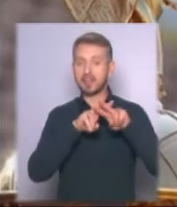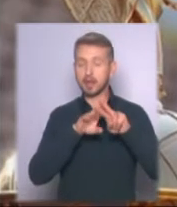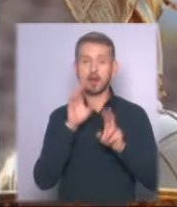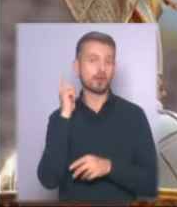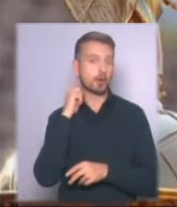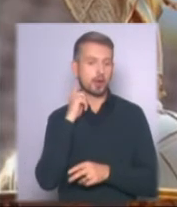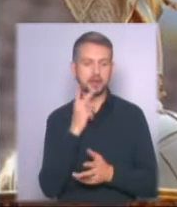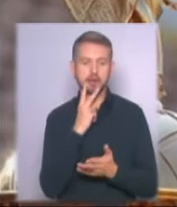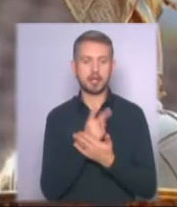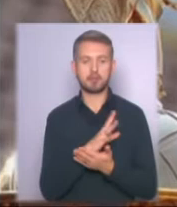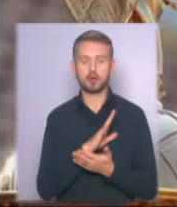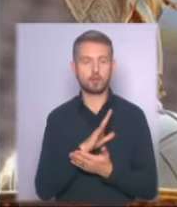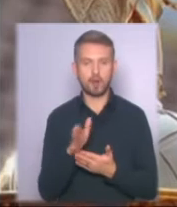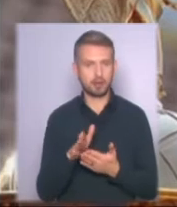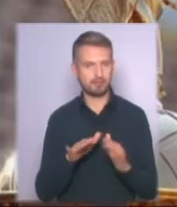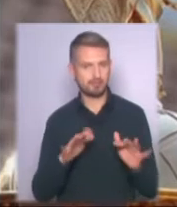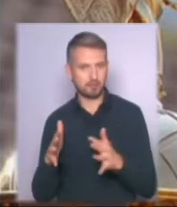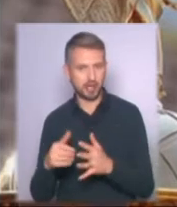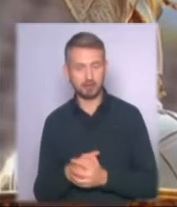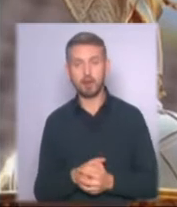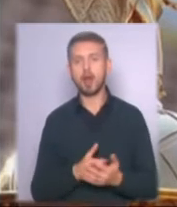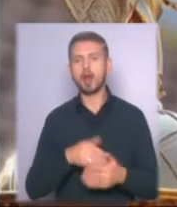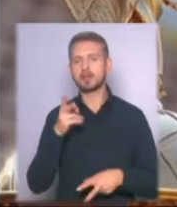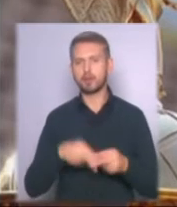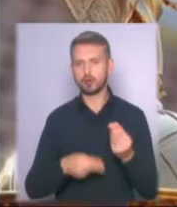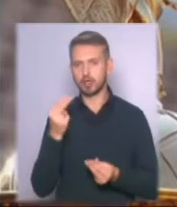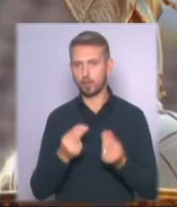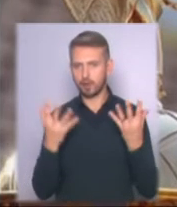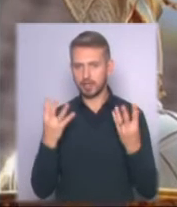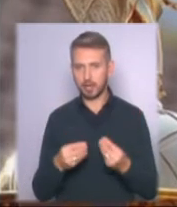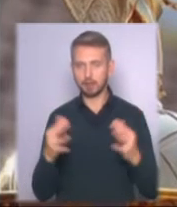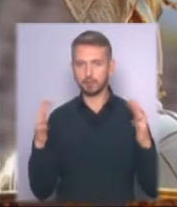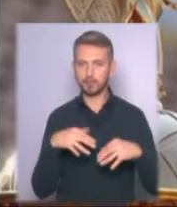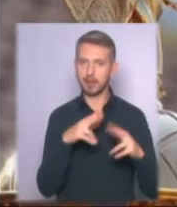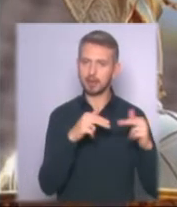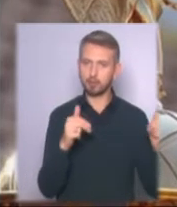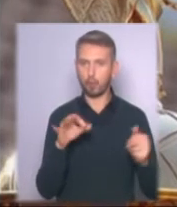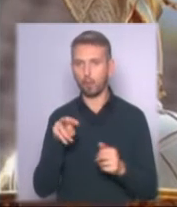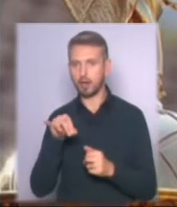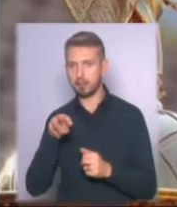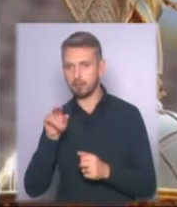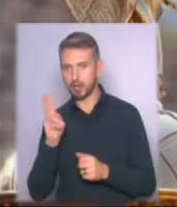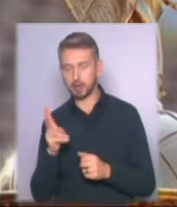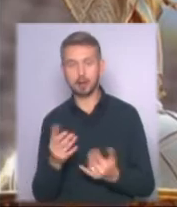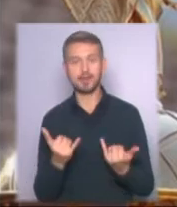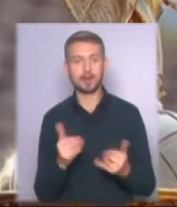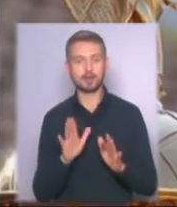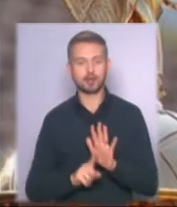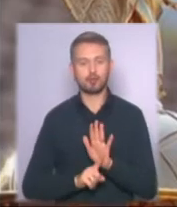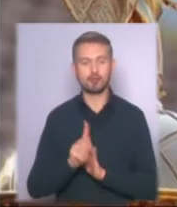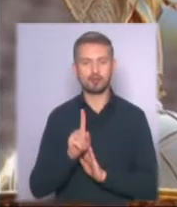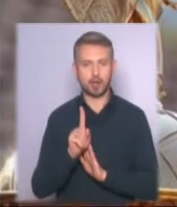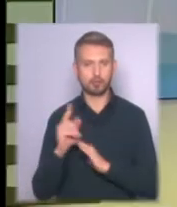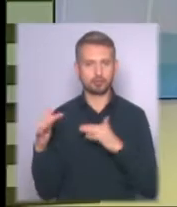аргументів представникові прем'єр-ліги. А завершить ігровий день протистояння «Дніпра» та «Олімпіка», які в ці хвилини лише розпочинають